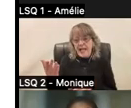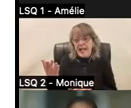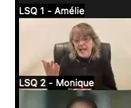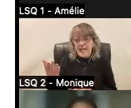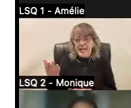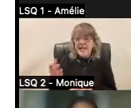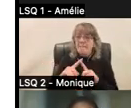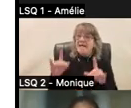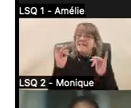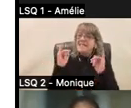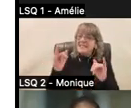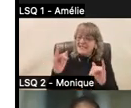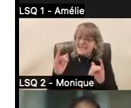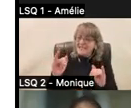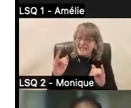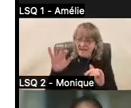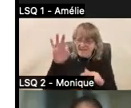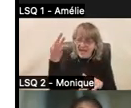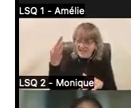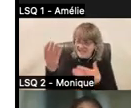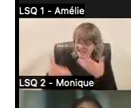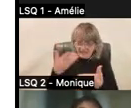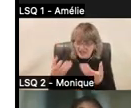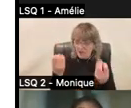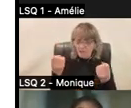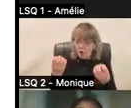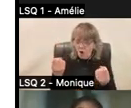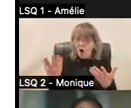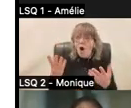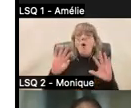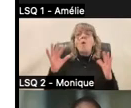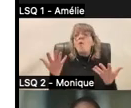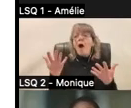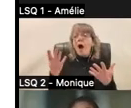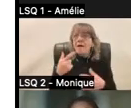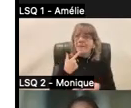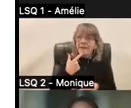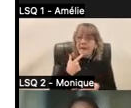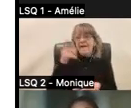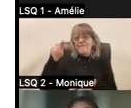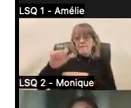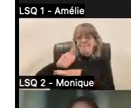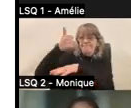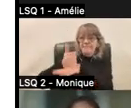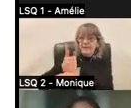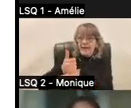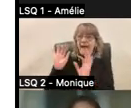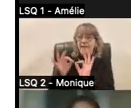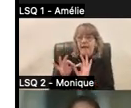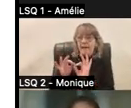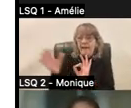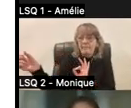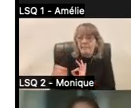mais si les services en français ne sont pas disponibles, une pratique optimale serait la mise en place des services d'interprétation.